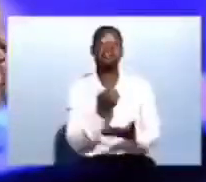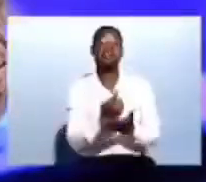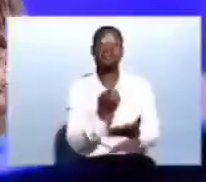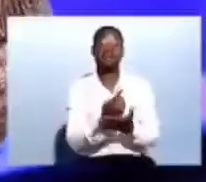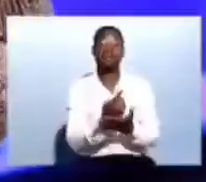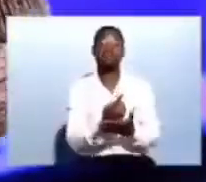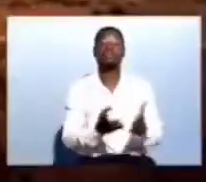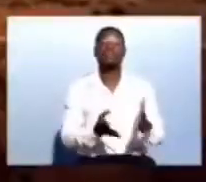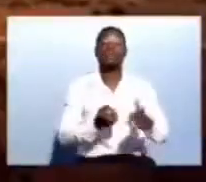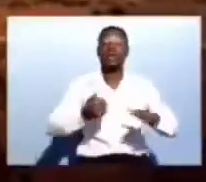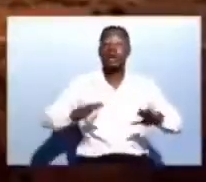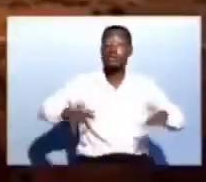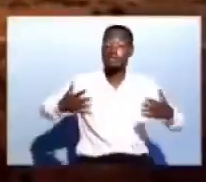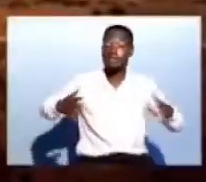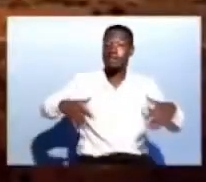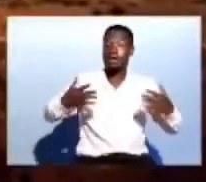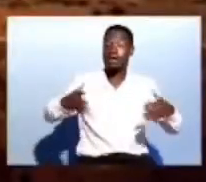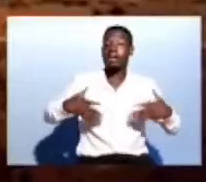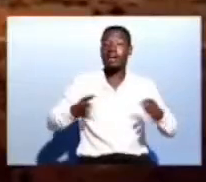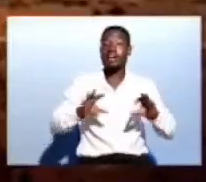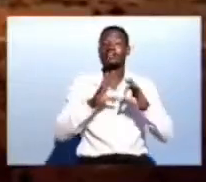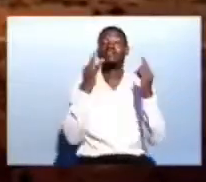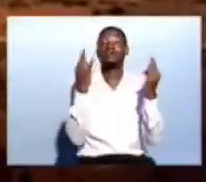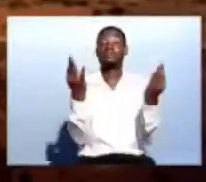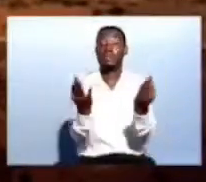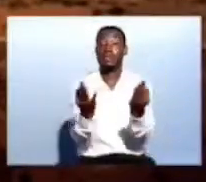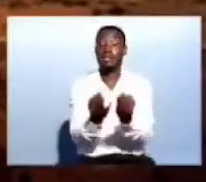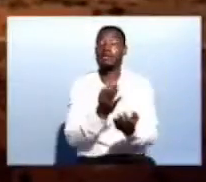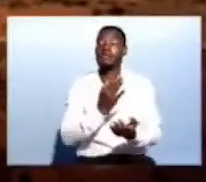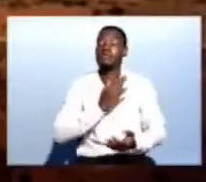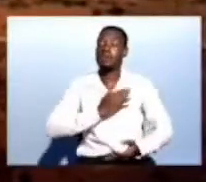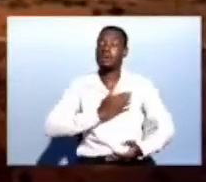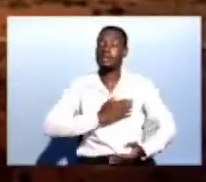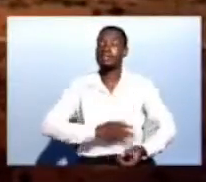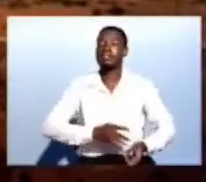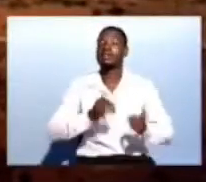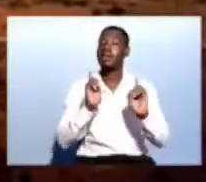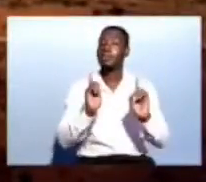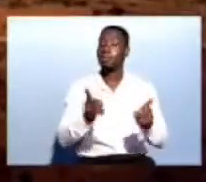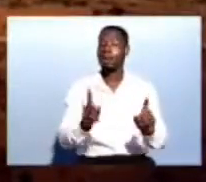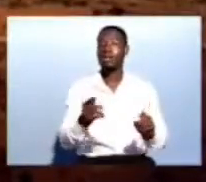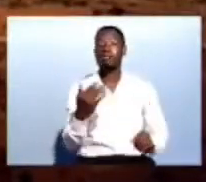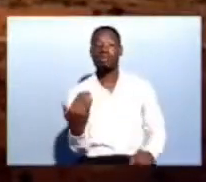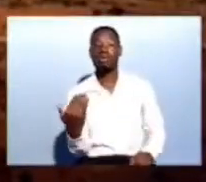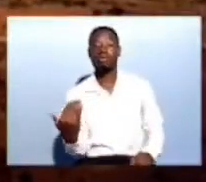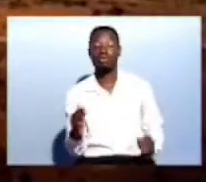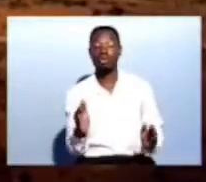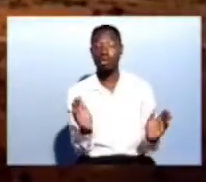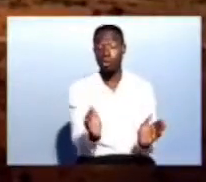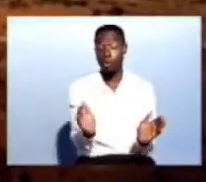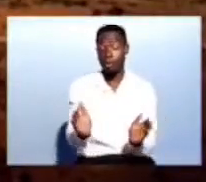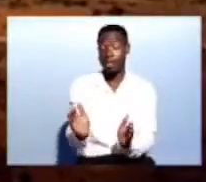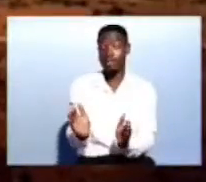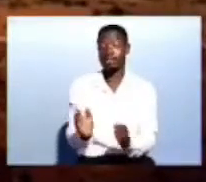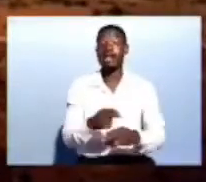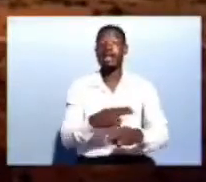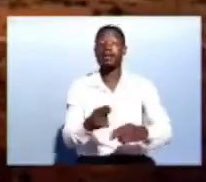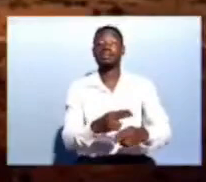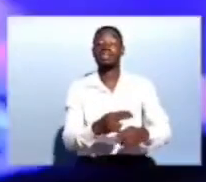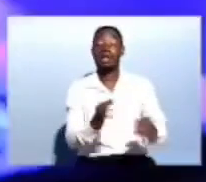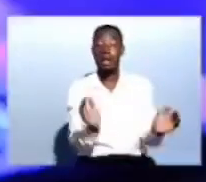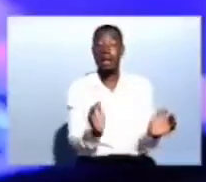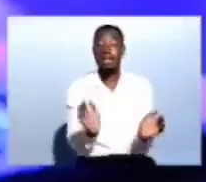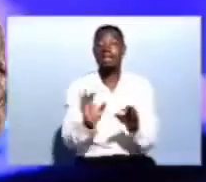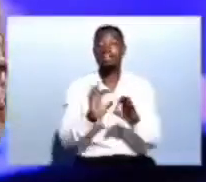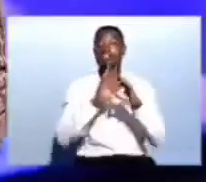familia. Yeye ni mfariji mkuu wa familia na ni mwalimu wa watoto. Ni mlezi anayehusika sana na malezi